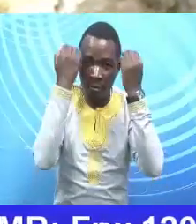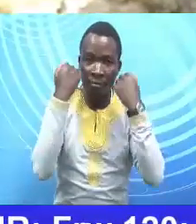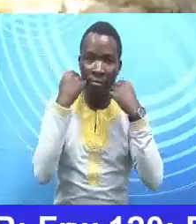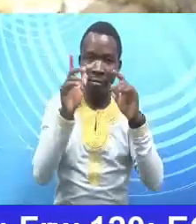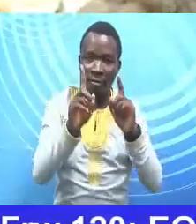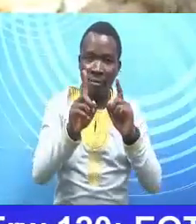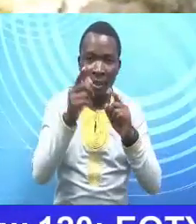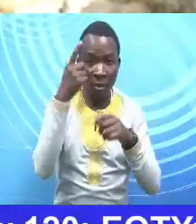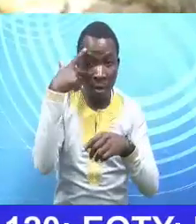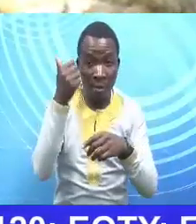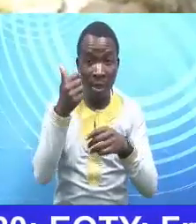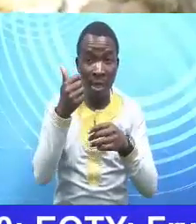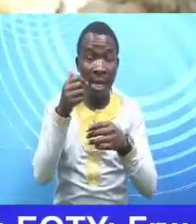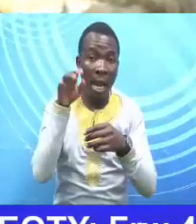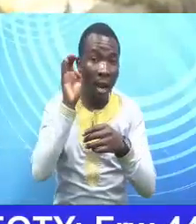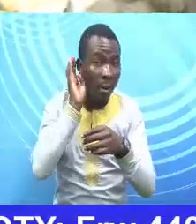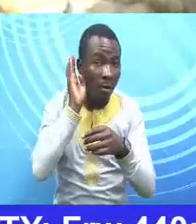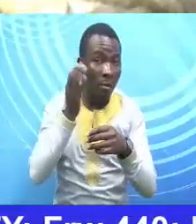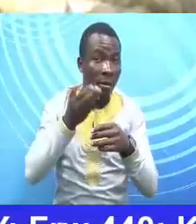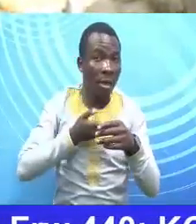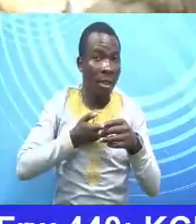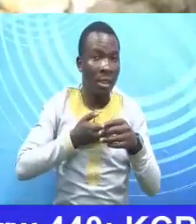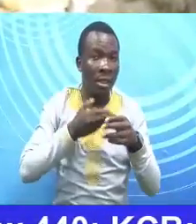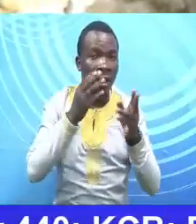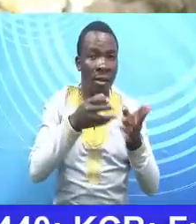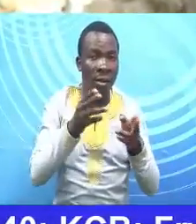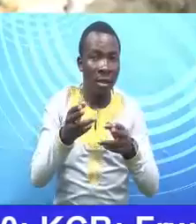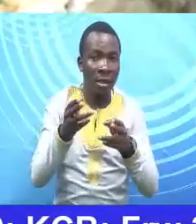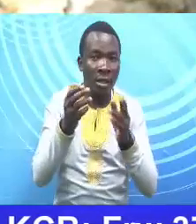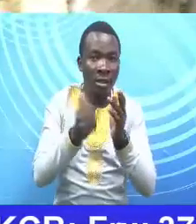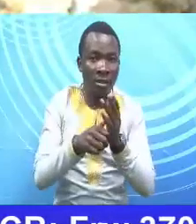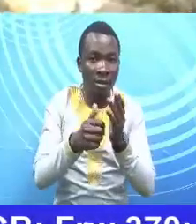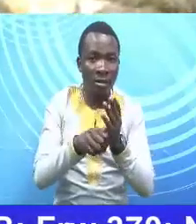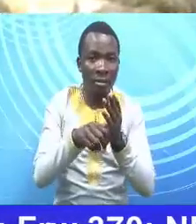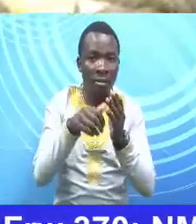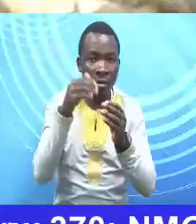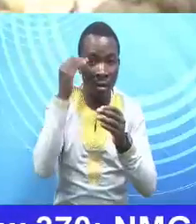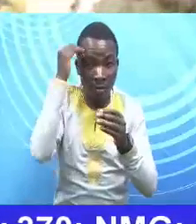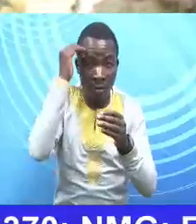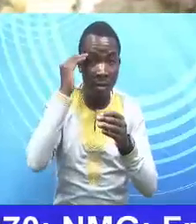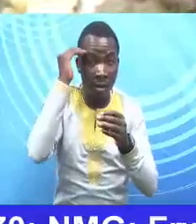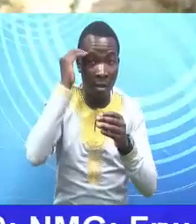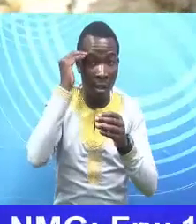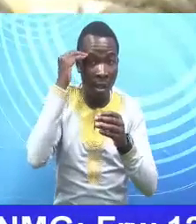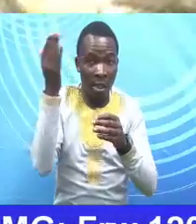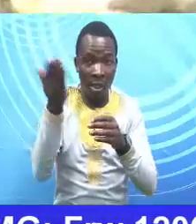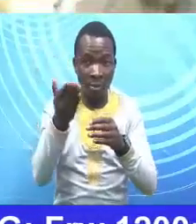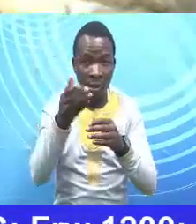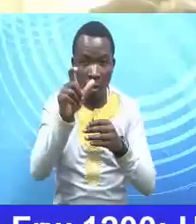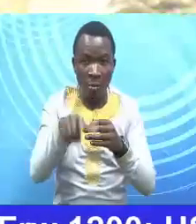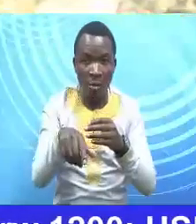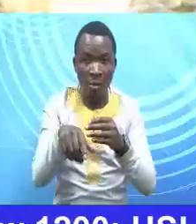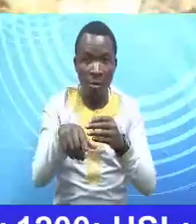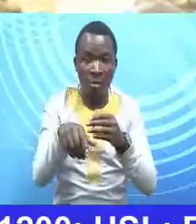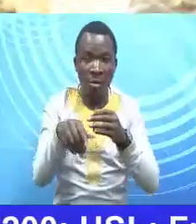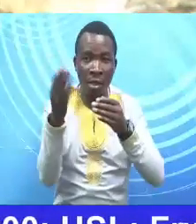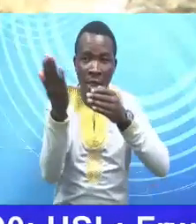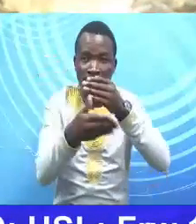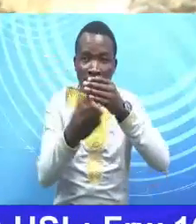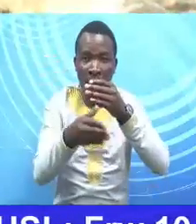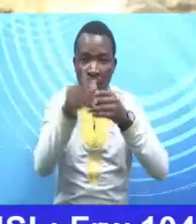afite ikibazo cyo mu mutwe, hari aho yari yatemaguye mu mutwe w'abaturage abasha kumurega umureza mu gihe bamuhaye